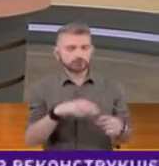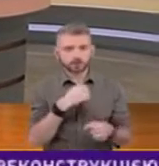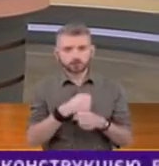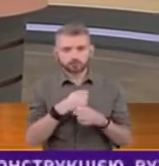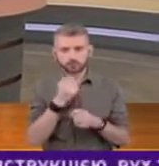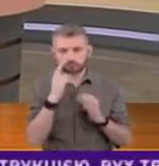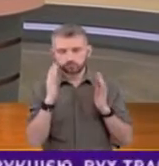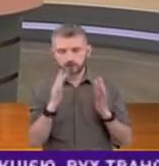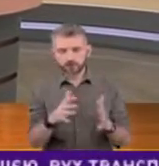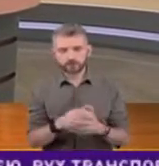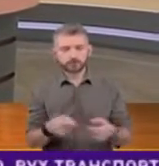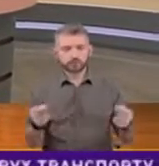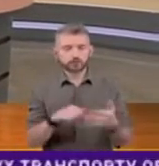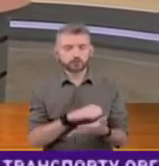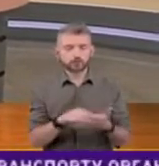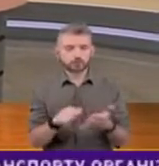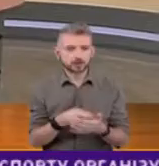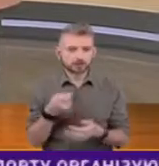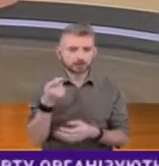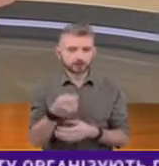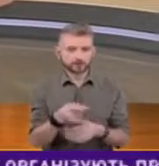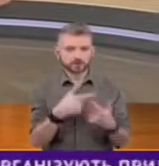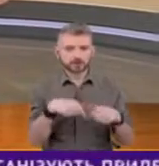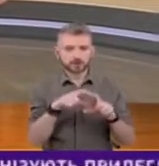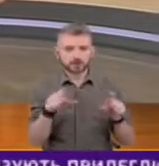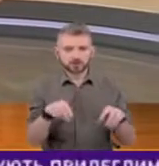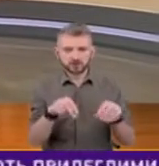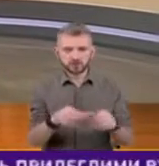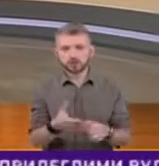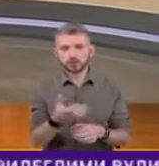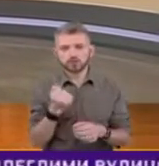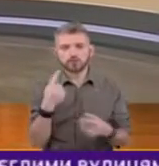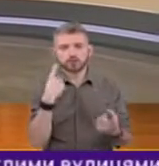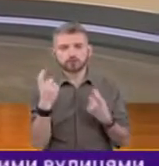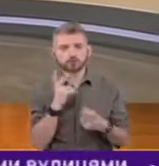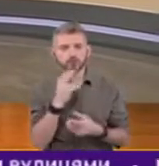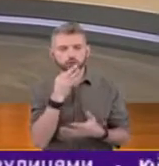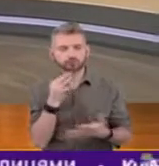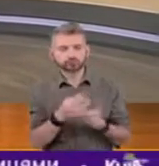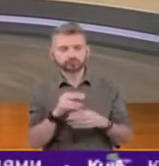заказник. Відповідні документи ми направили в Департамент земельних ресурсів отримати інформацію,